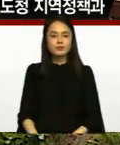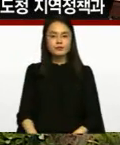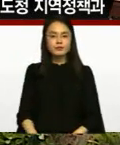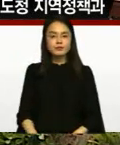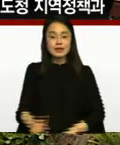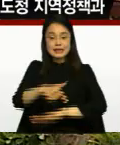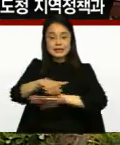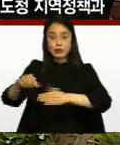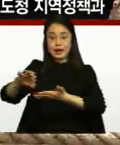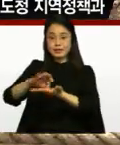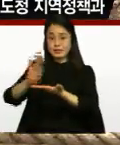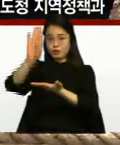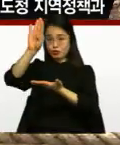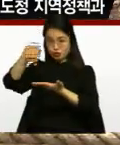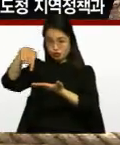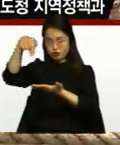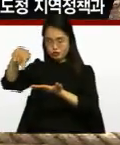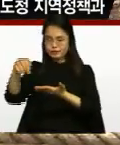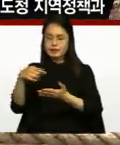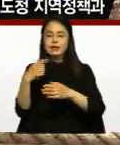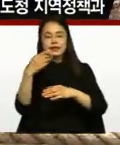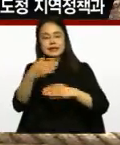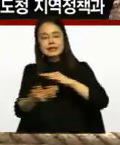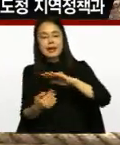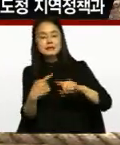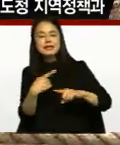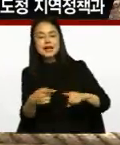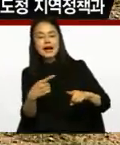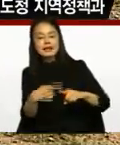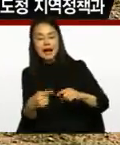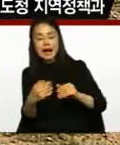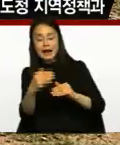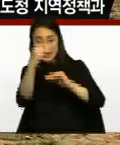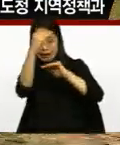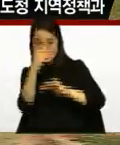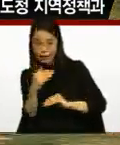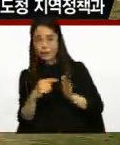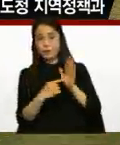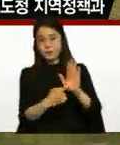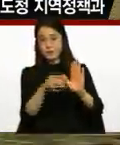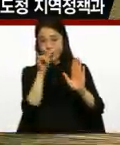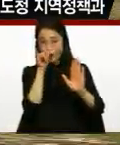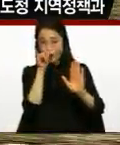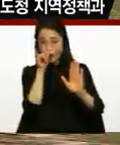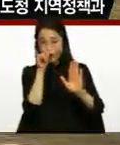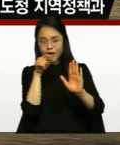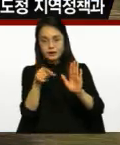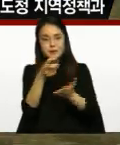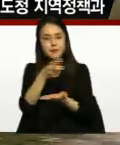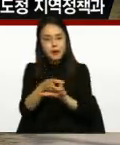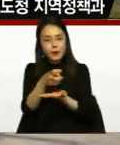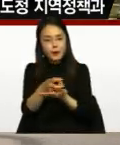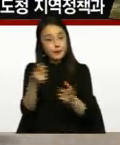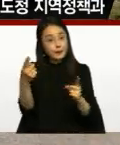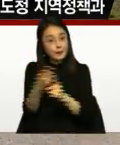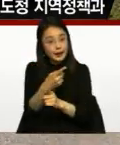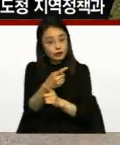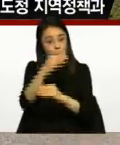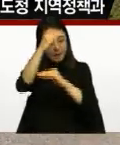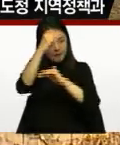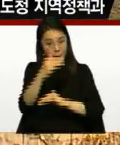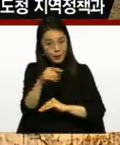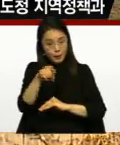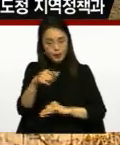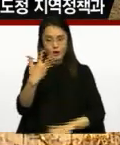예비 타당성 조사제도 개편 방안을 발표했는데요. 네. 그 개편 방안에 8개